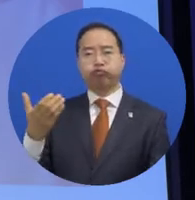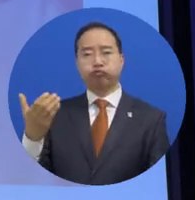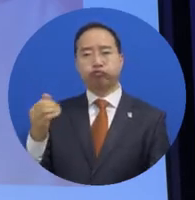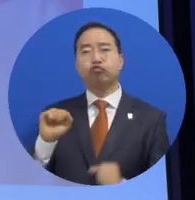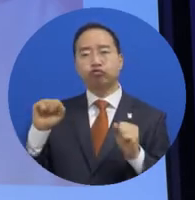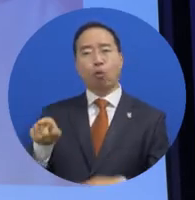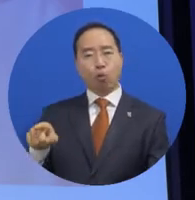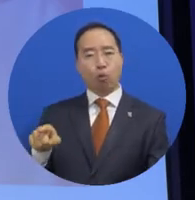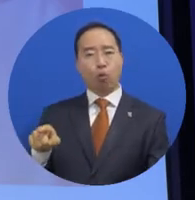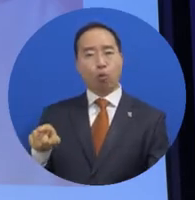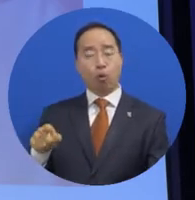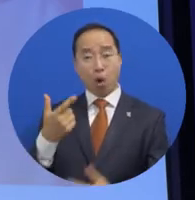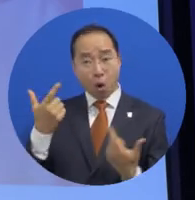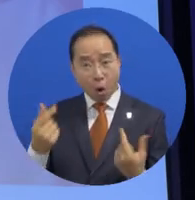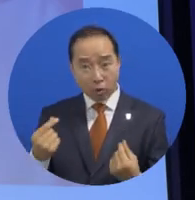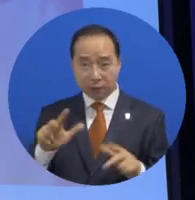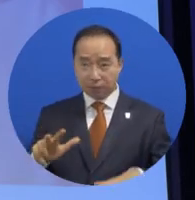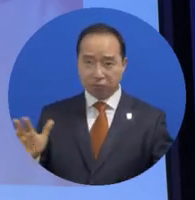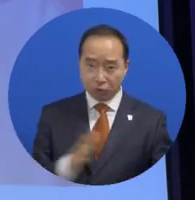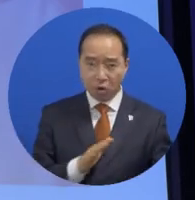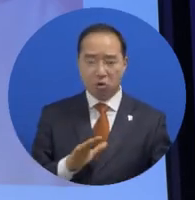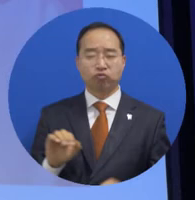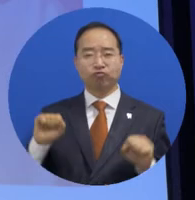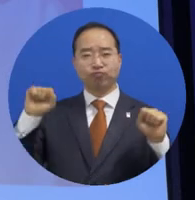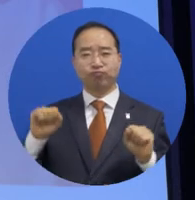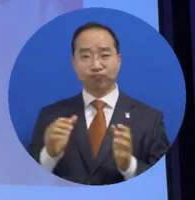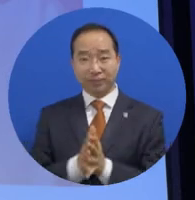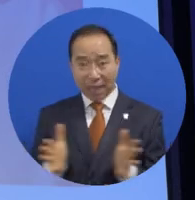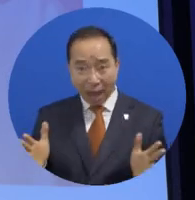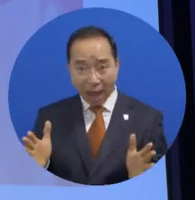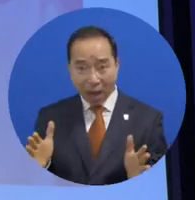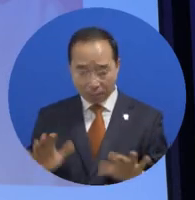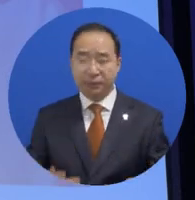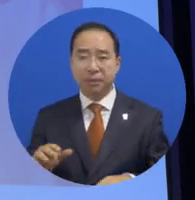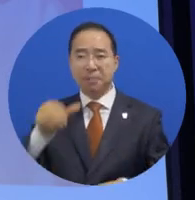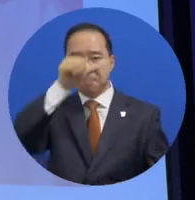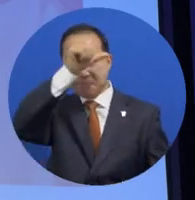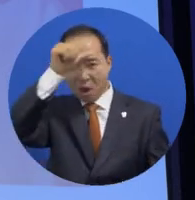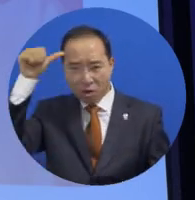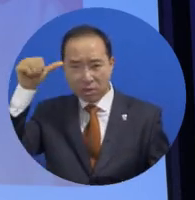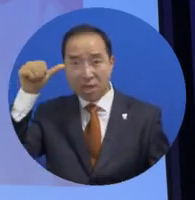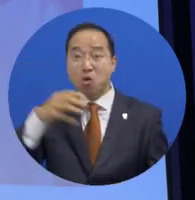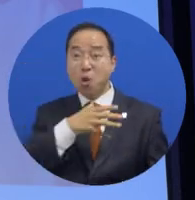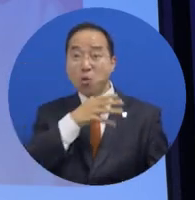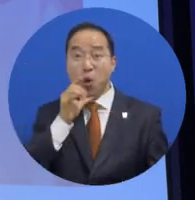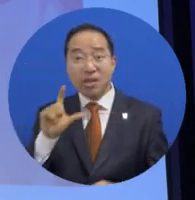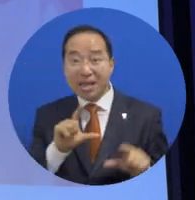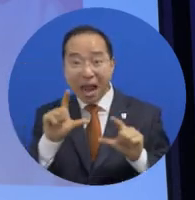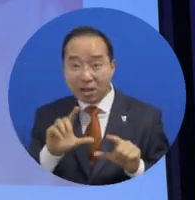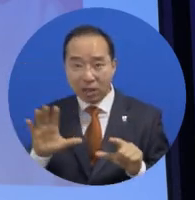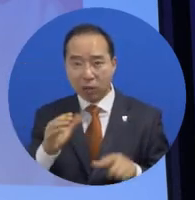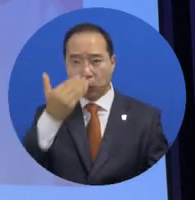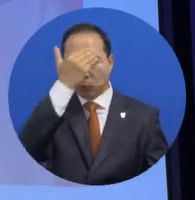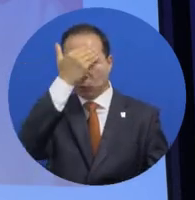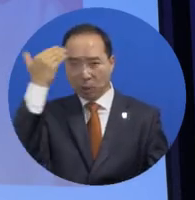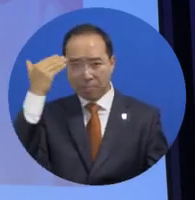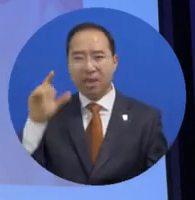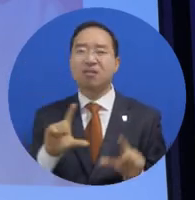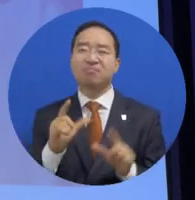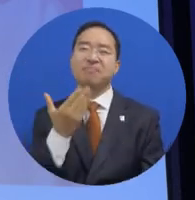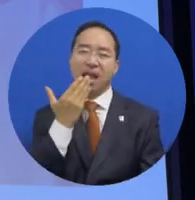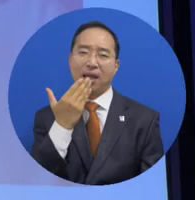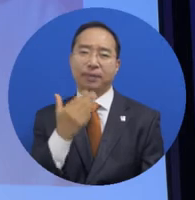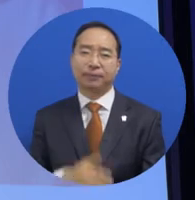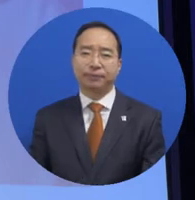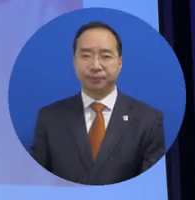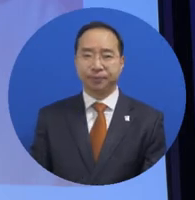마세요. 지금부터라도 시작하면 여러분들은 평생 노인이 아닌 청춘으로 사실